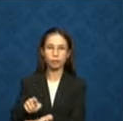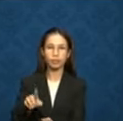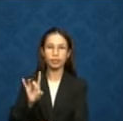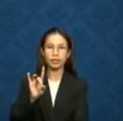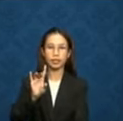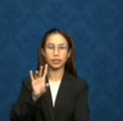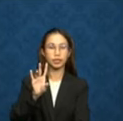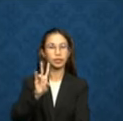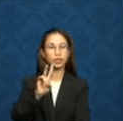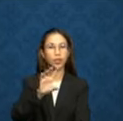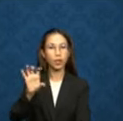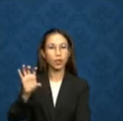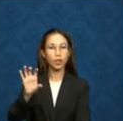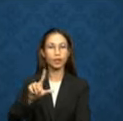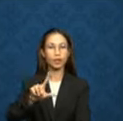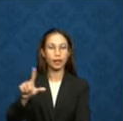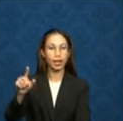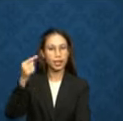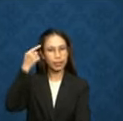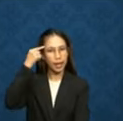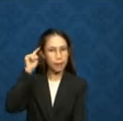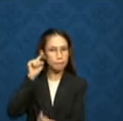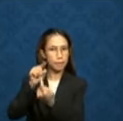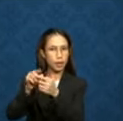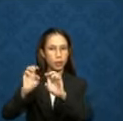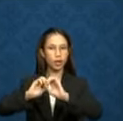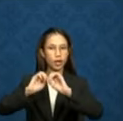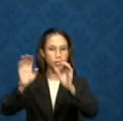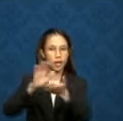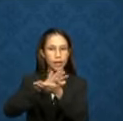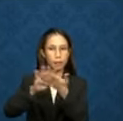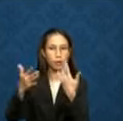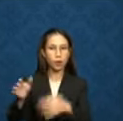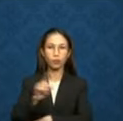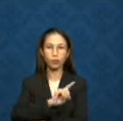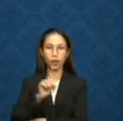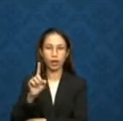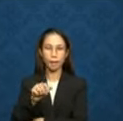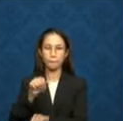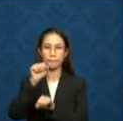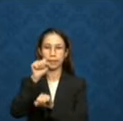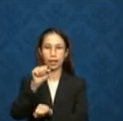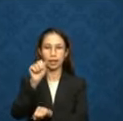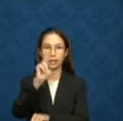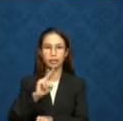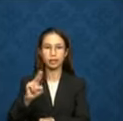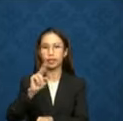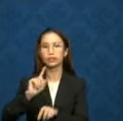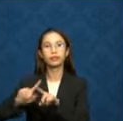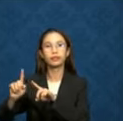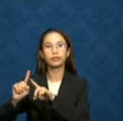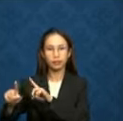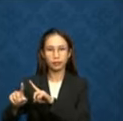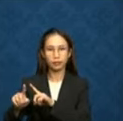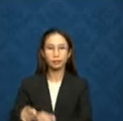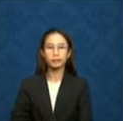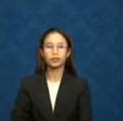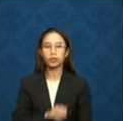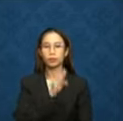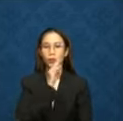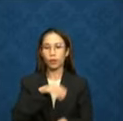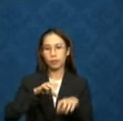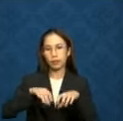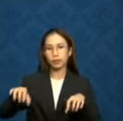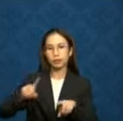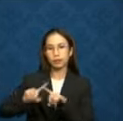ลานบาทครัตั้งเป้าให้ชัดครั วจะเสร็เมไรและประกาศใช้มนโยบาย Public Money Public Codeและหากหนวยงานใด